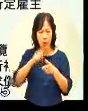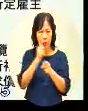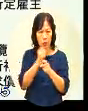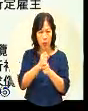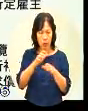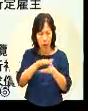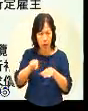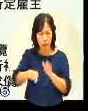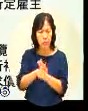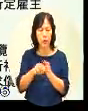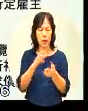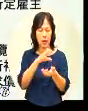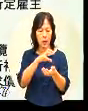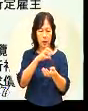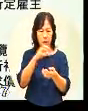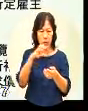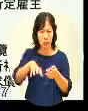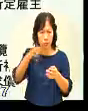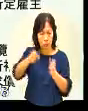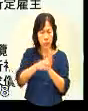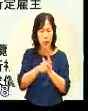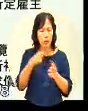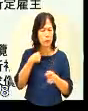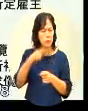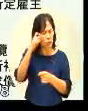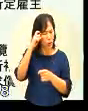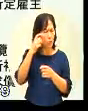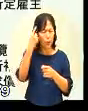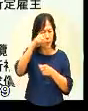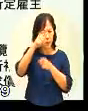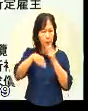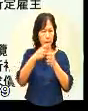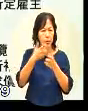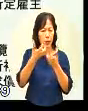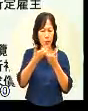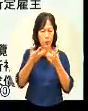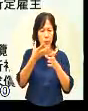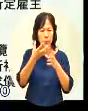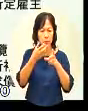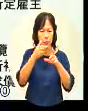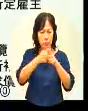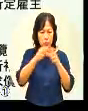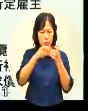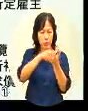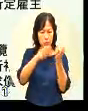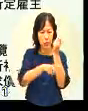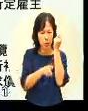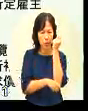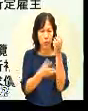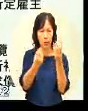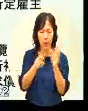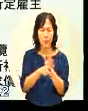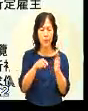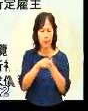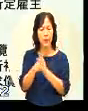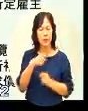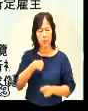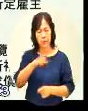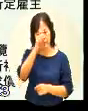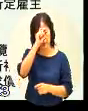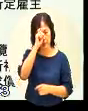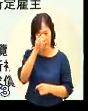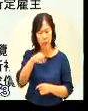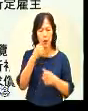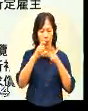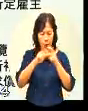边哦，要请你来，可能当你当明年的部分区立委之后，我们是有期待的，是不是？局长先来